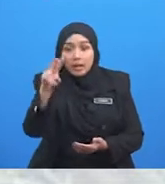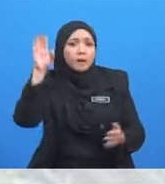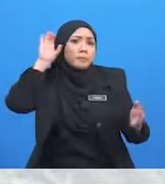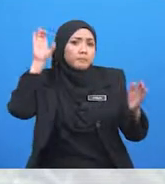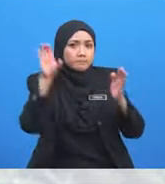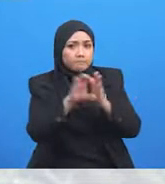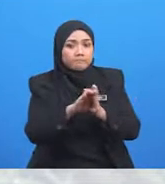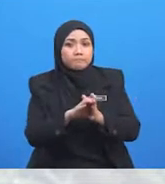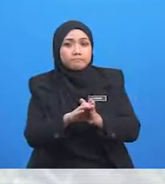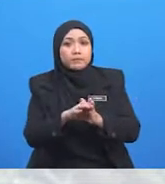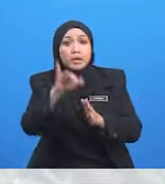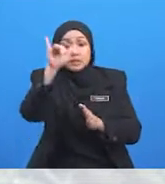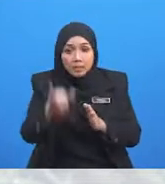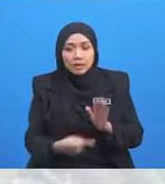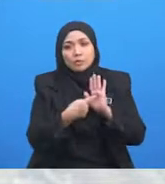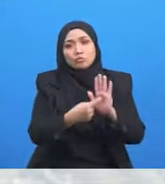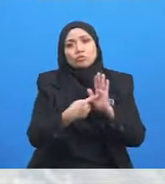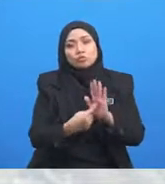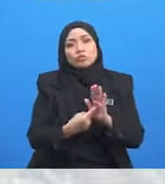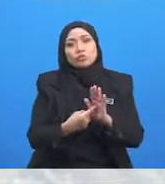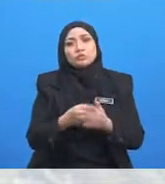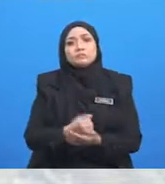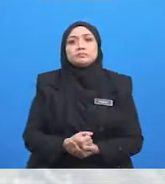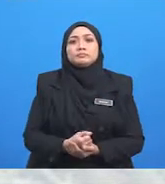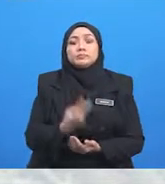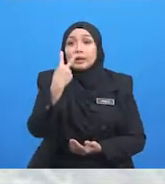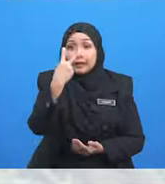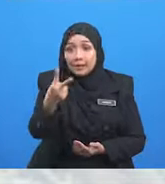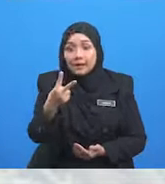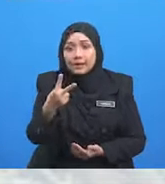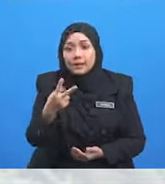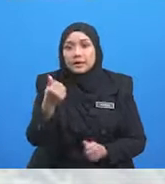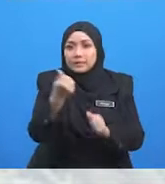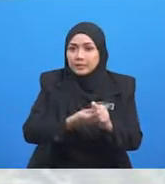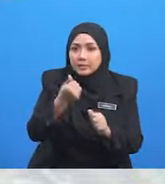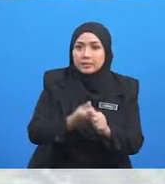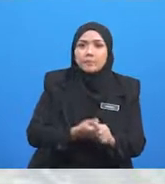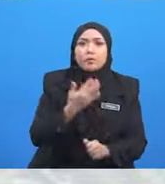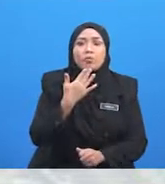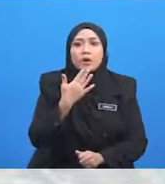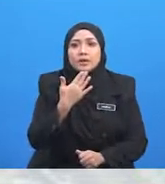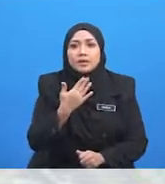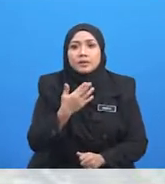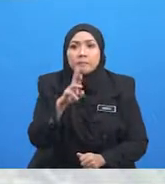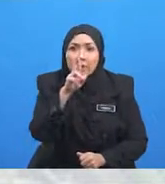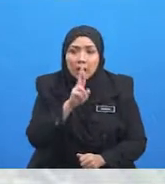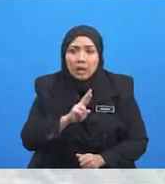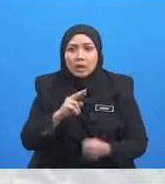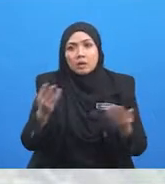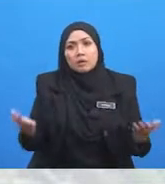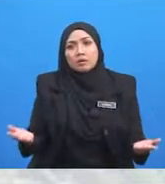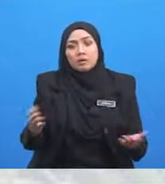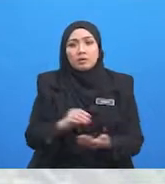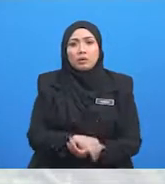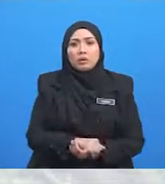dikendaki mengenal pasti gaya bahasa setiap frasa yang berwarna merah ini. Ha,